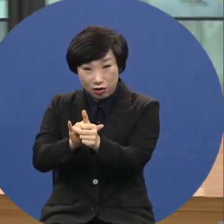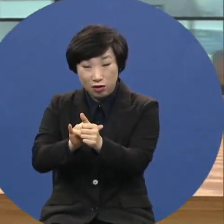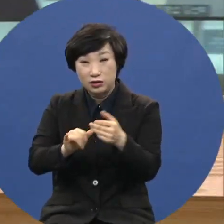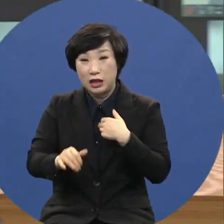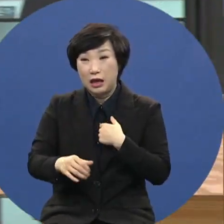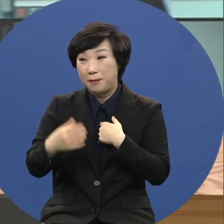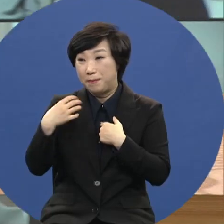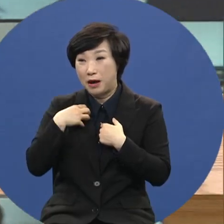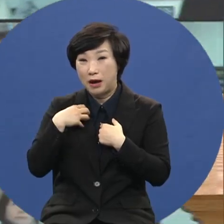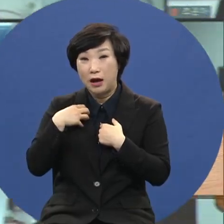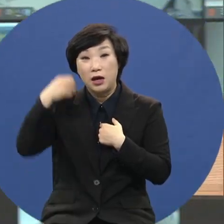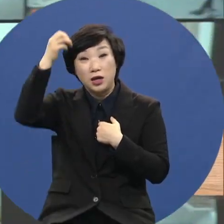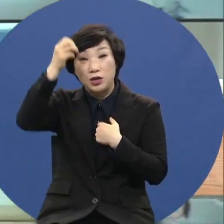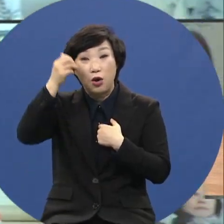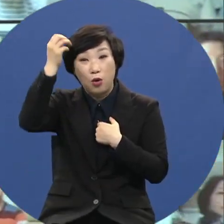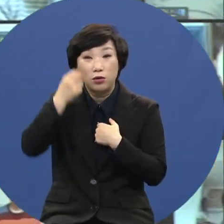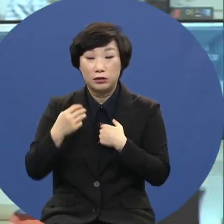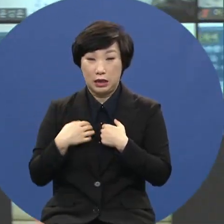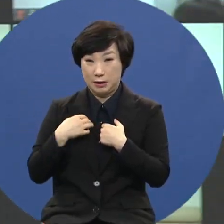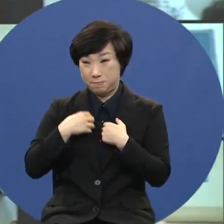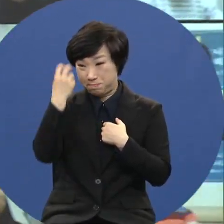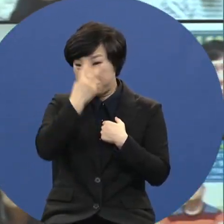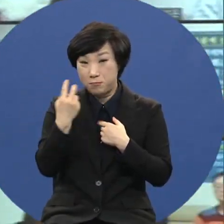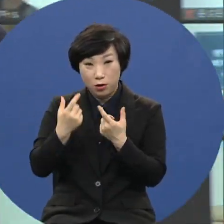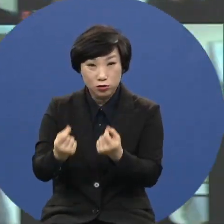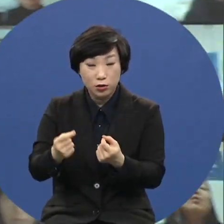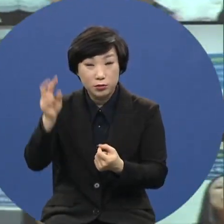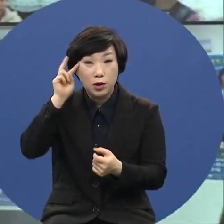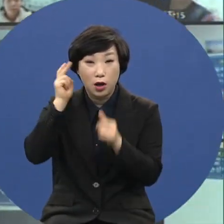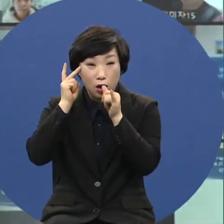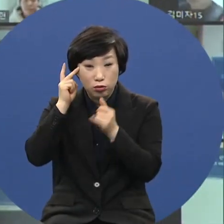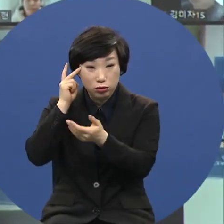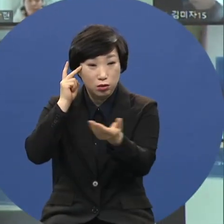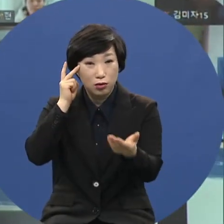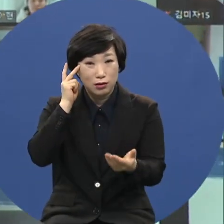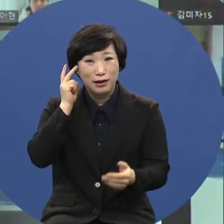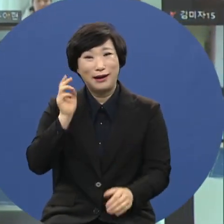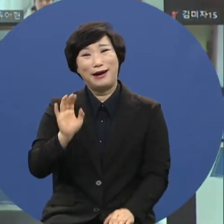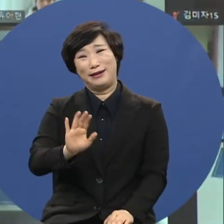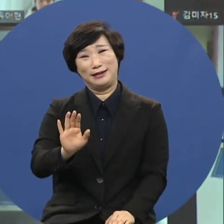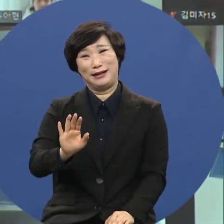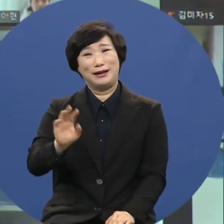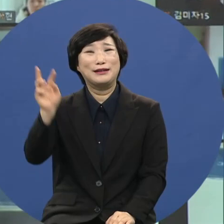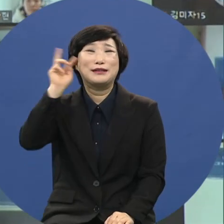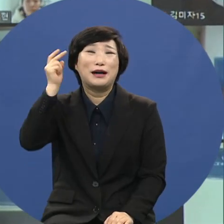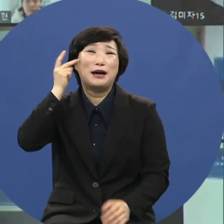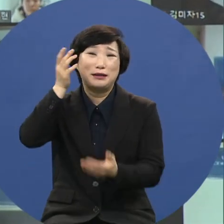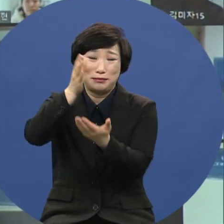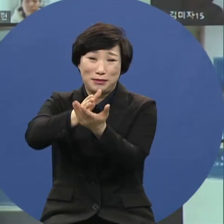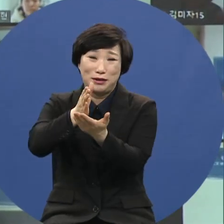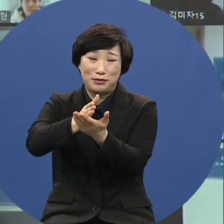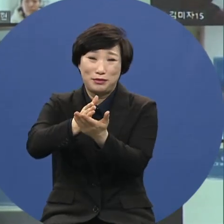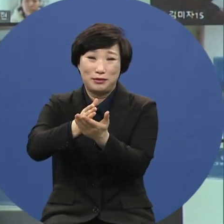내게 맡은 영혼들을 관리하고 그러는 것처럼. 여러분 착각하지 마라.